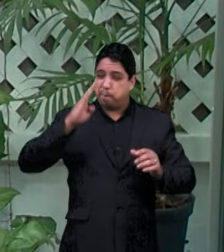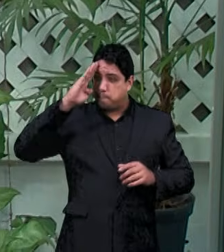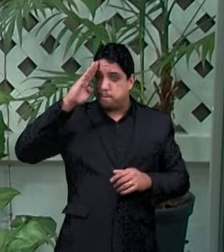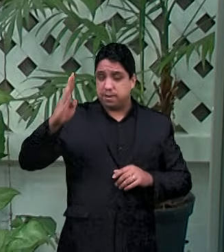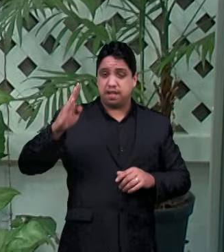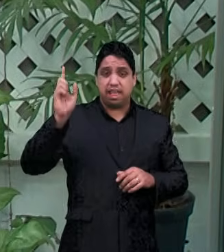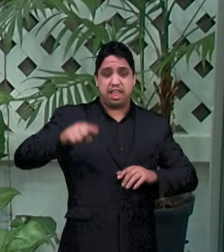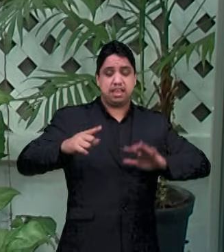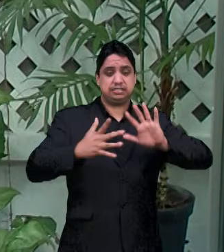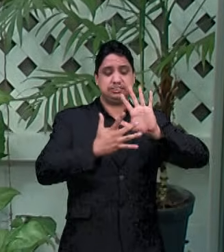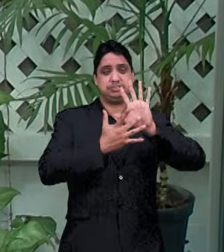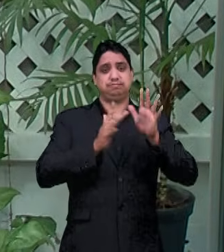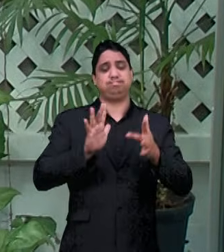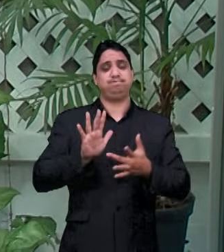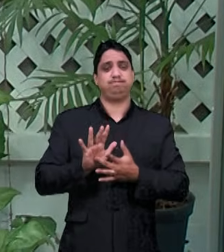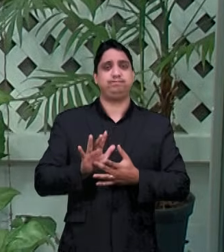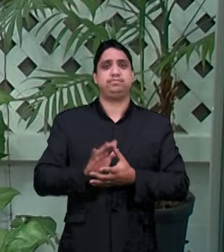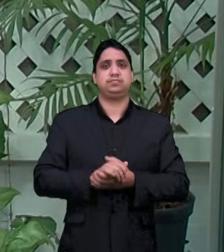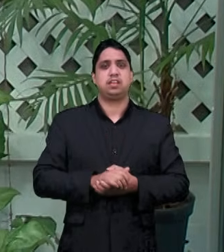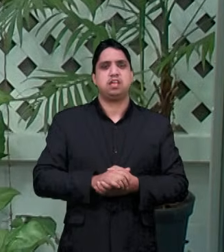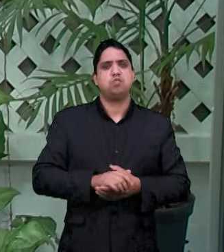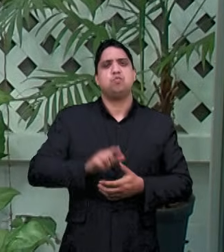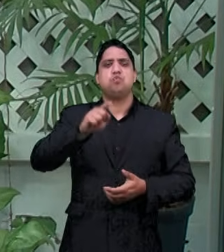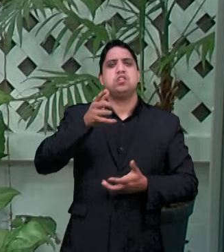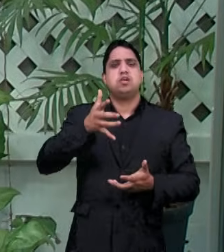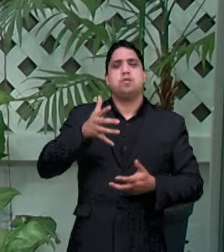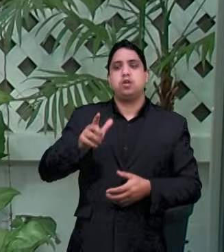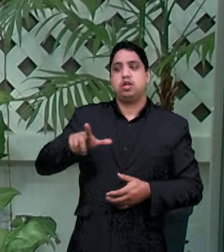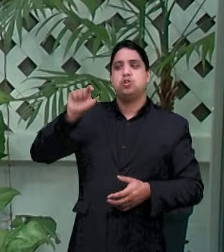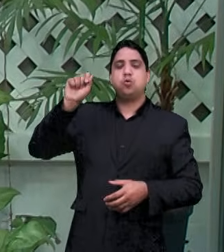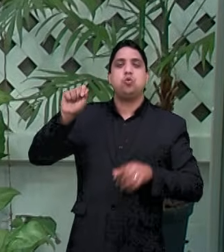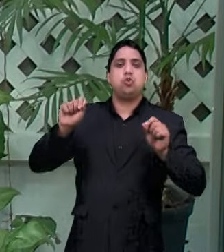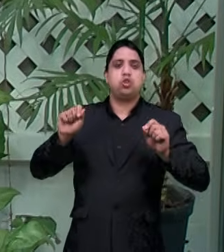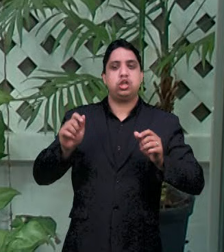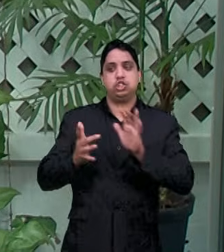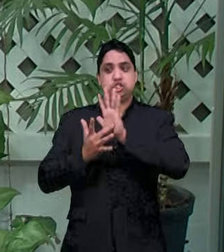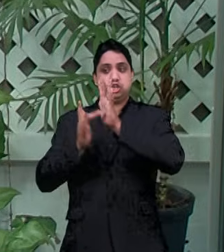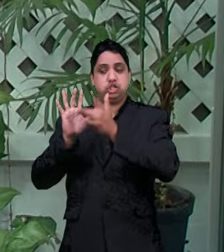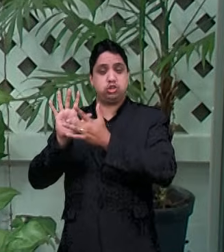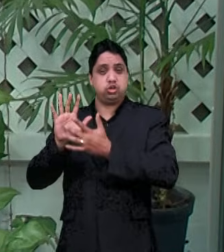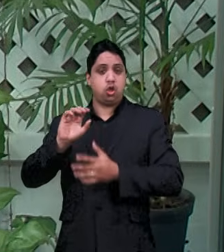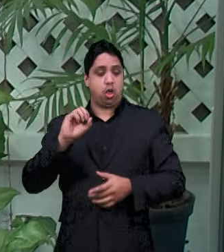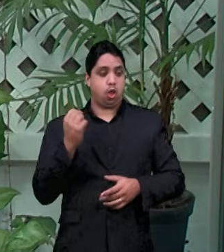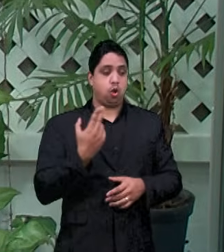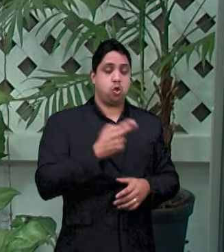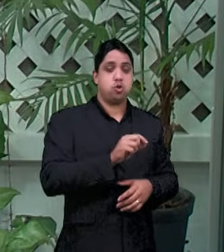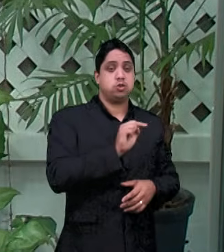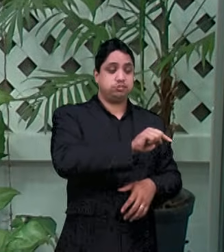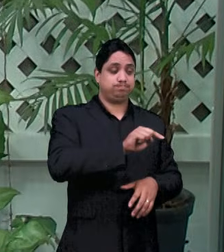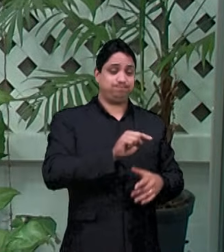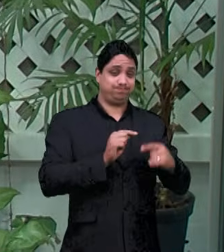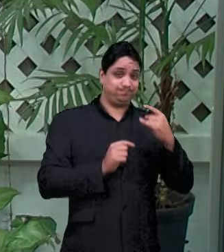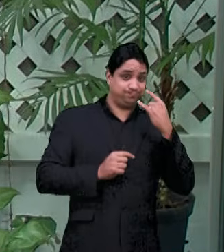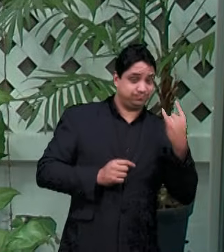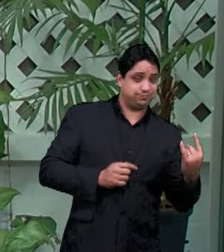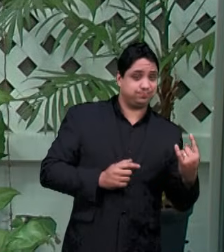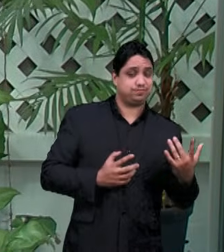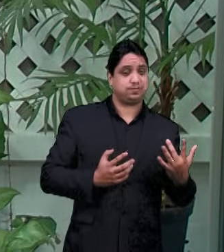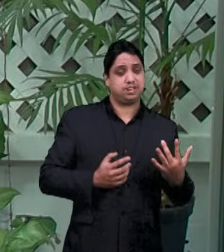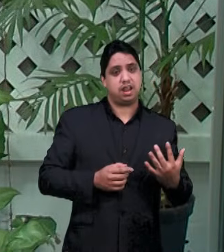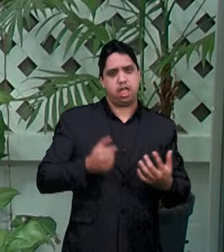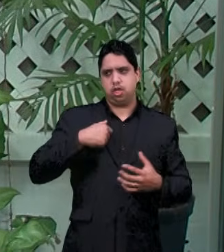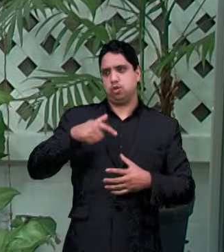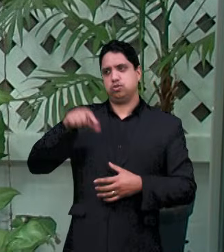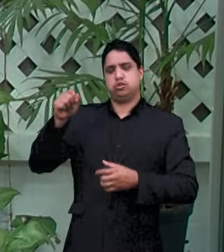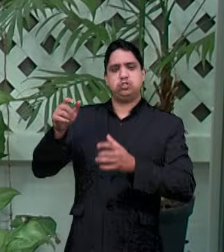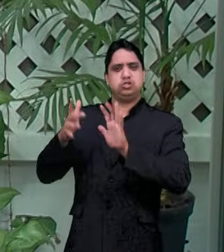dire, donc vous préférez qui? Je préfère Jésus. Et l'homme, il a tout fait pour acquérir la